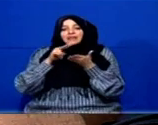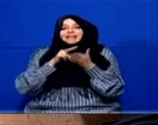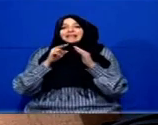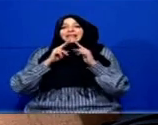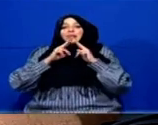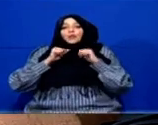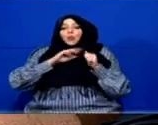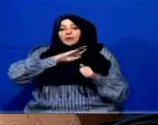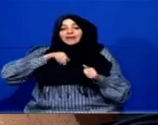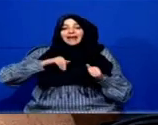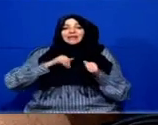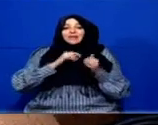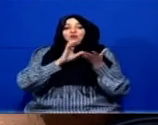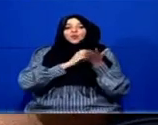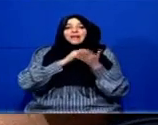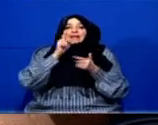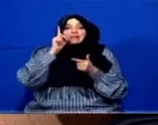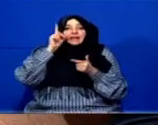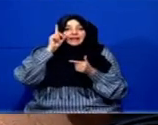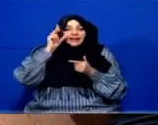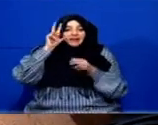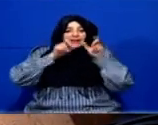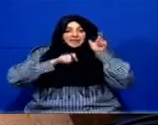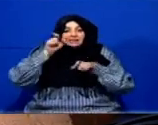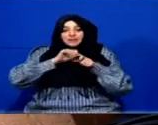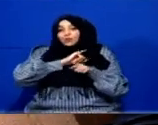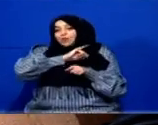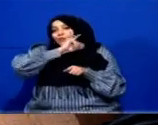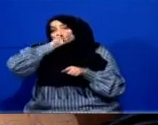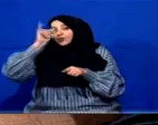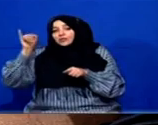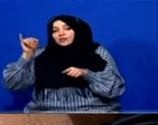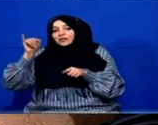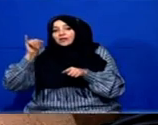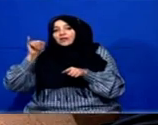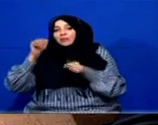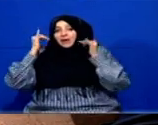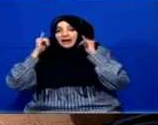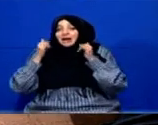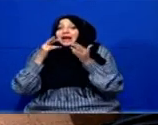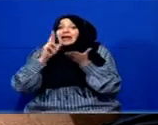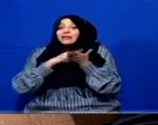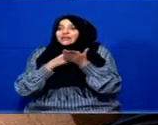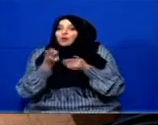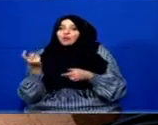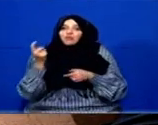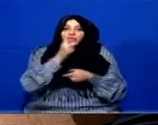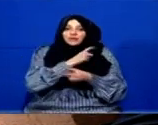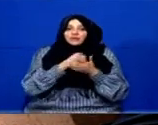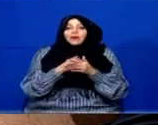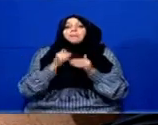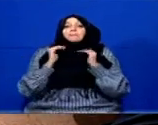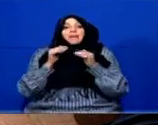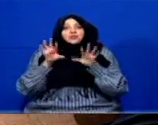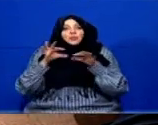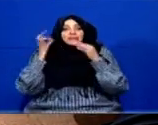من سوره الناس الى سوره البقره المراجعه من البقره الى سوره الناس الامر الثالث انه يتخيل الاوقات بعد